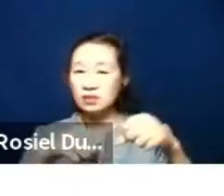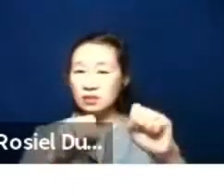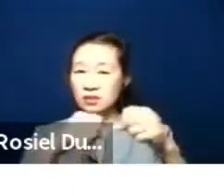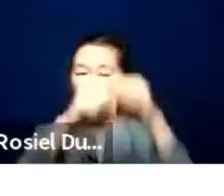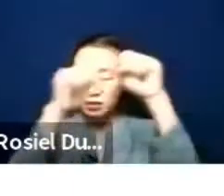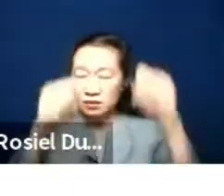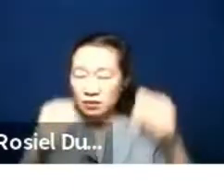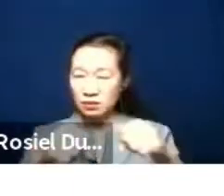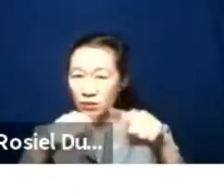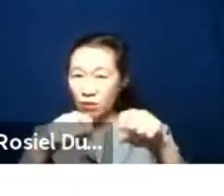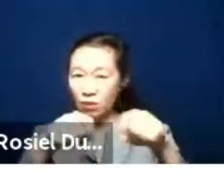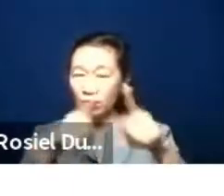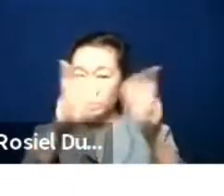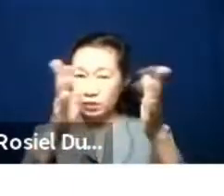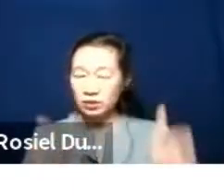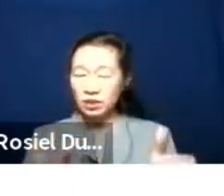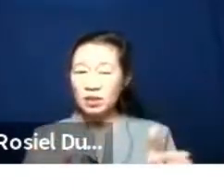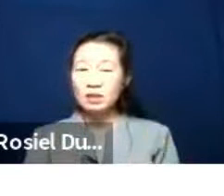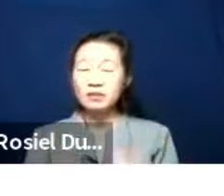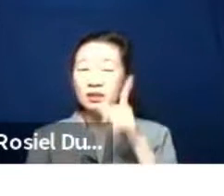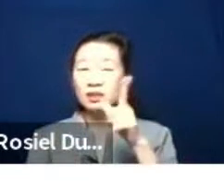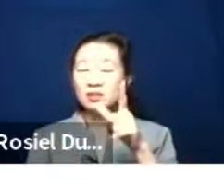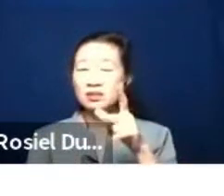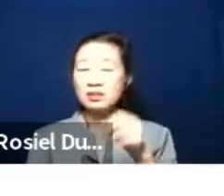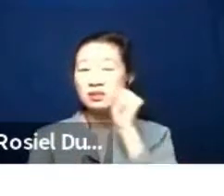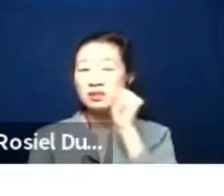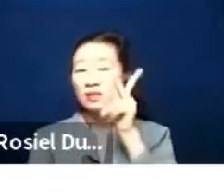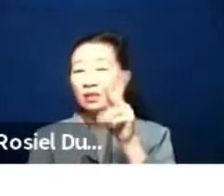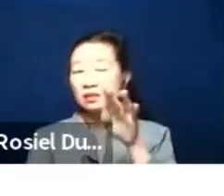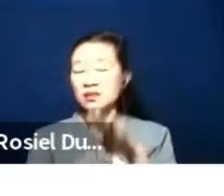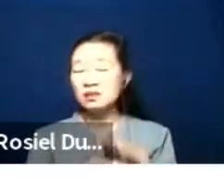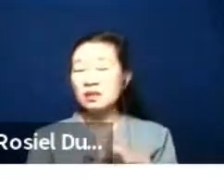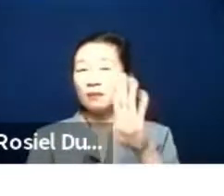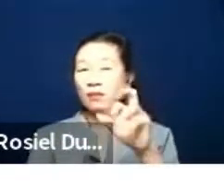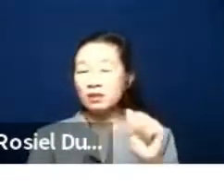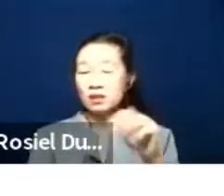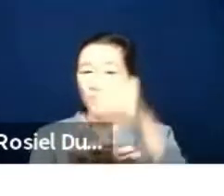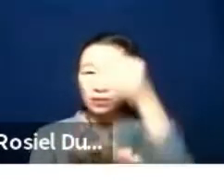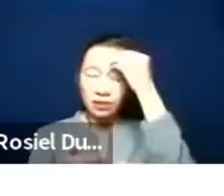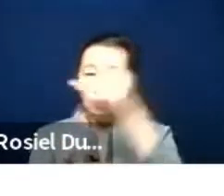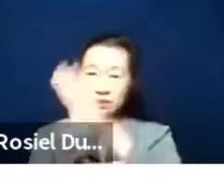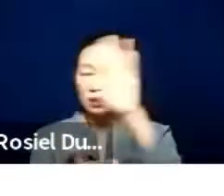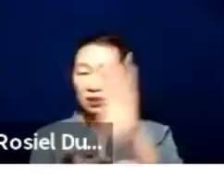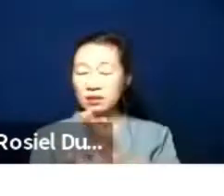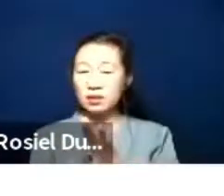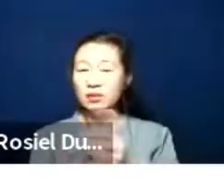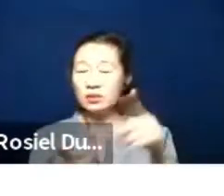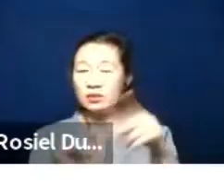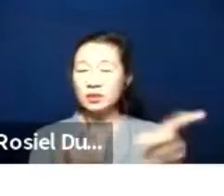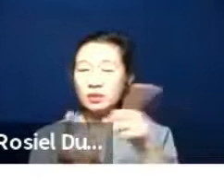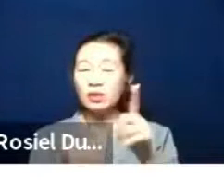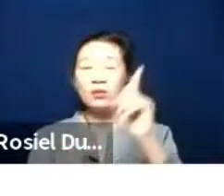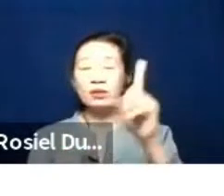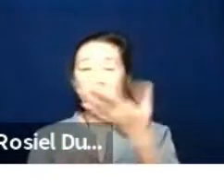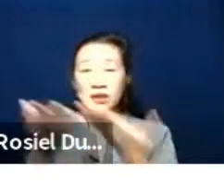snack bar, lunch canteen, for example. In the learning center when I was director, one of the things that